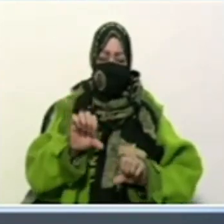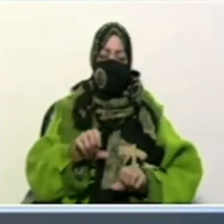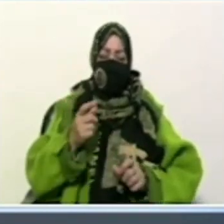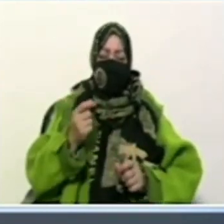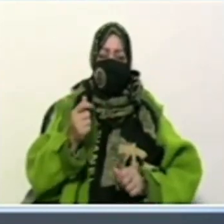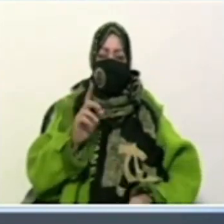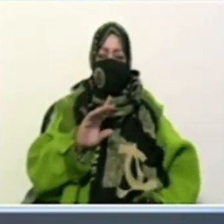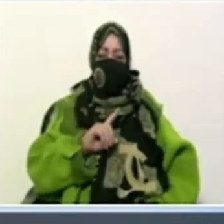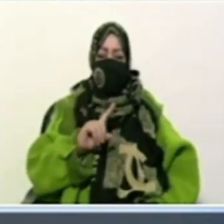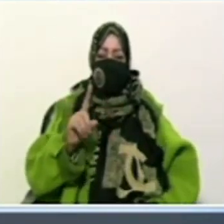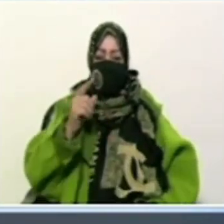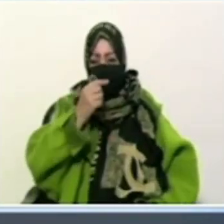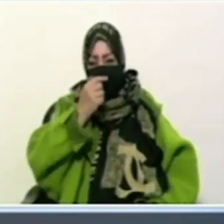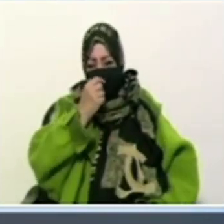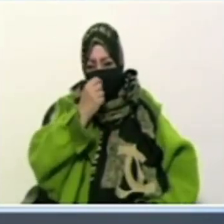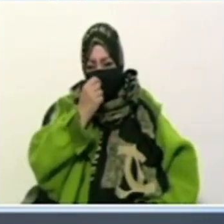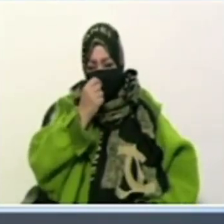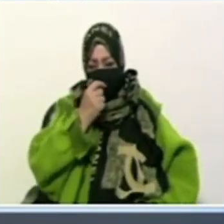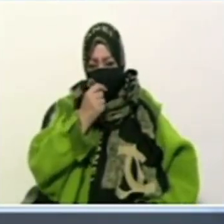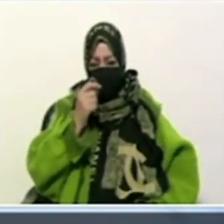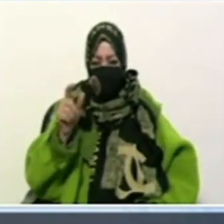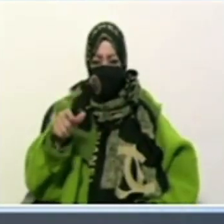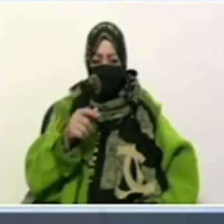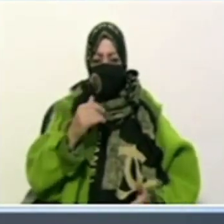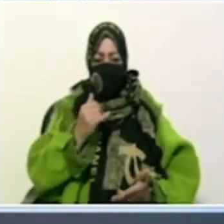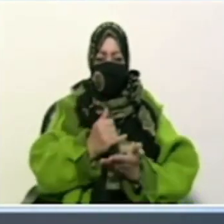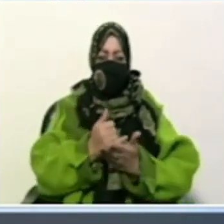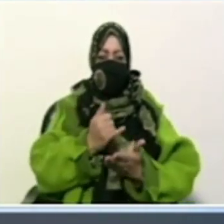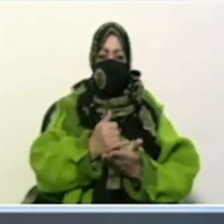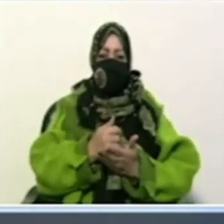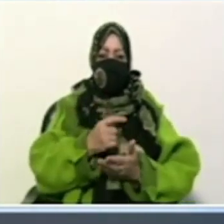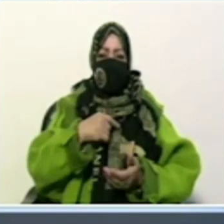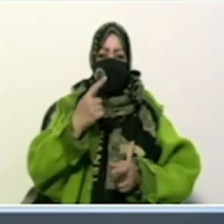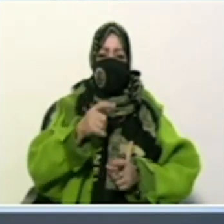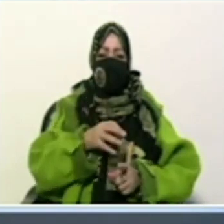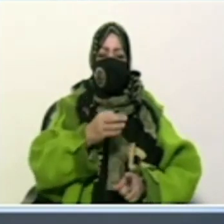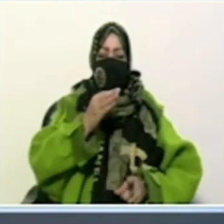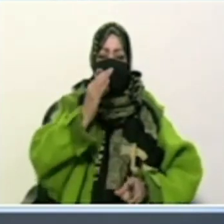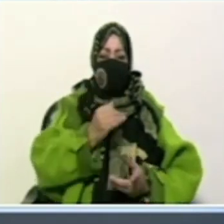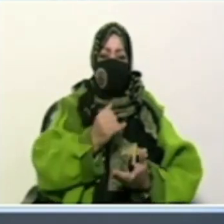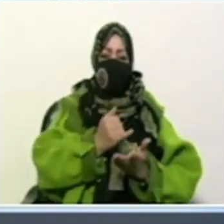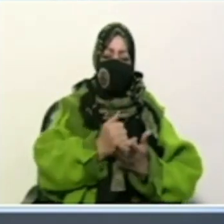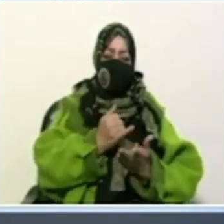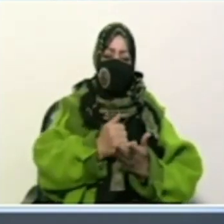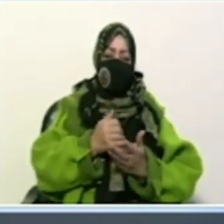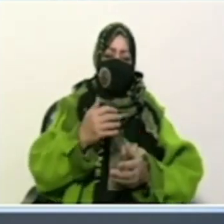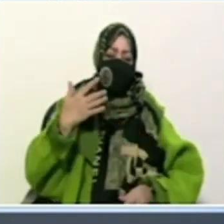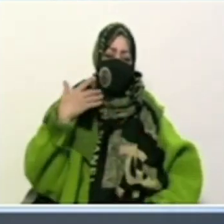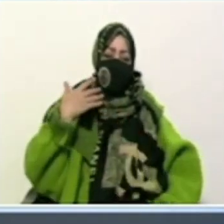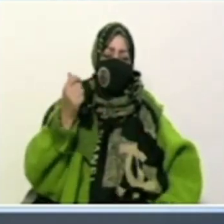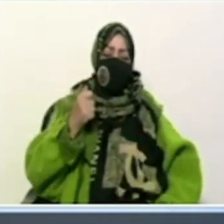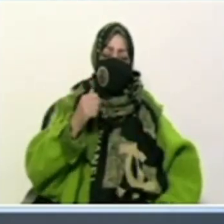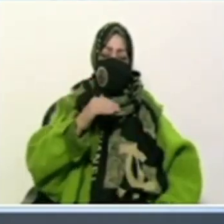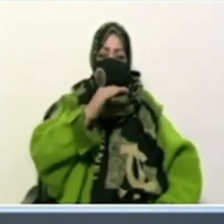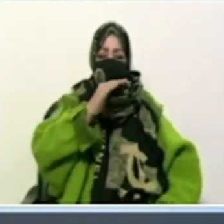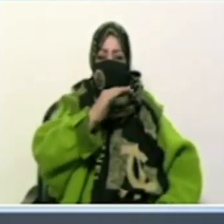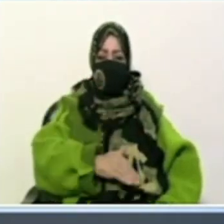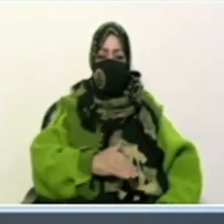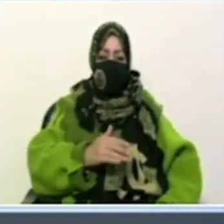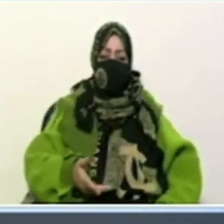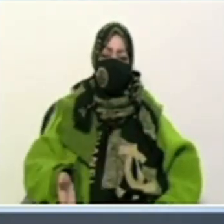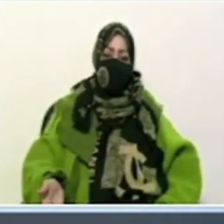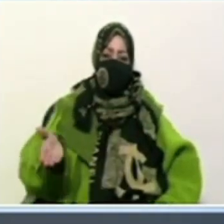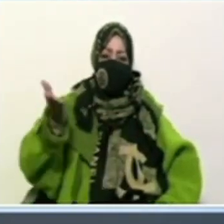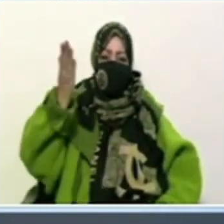درجة يعني من الأضحية أيضا، وإن كان يعني من حيث التعلق بكل منهما